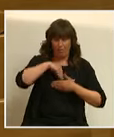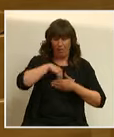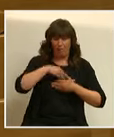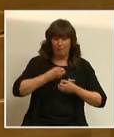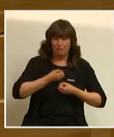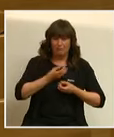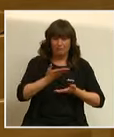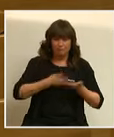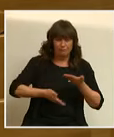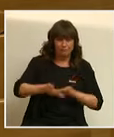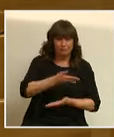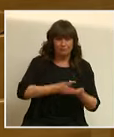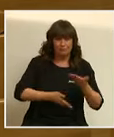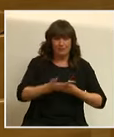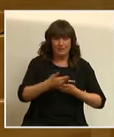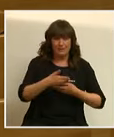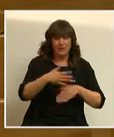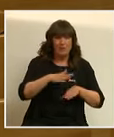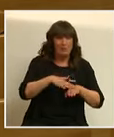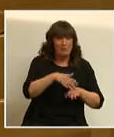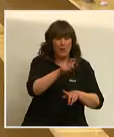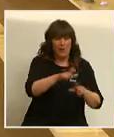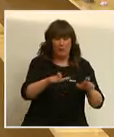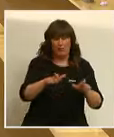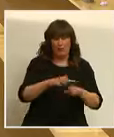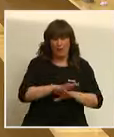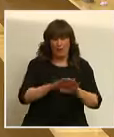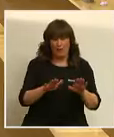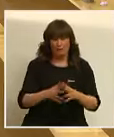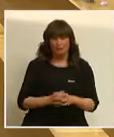als ciutadans i per als ciutadans. Moltes gràcies.